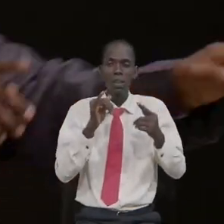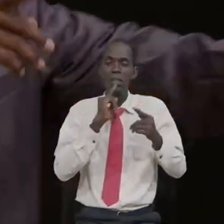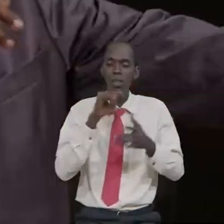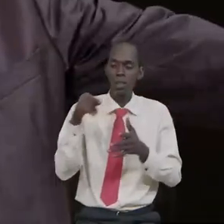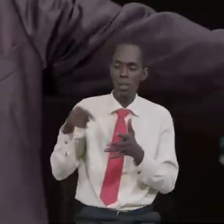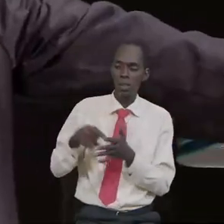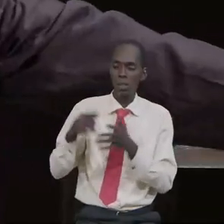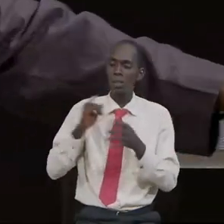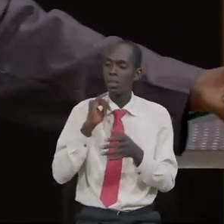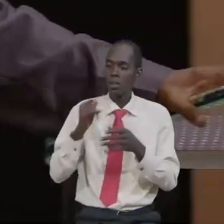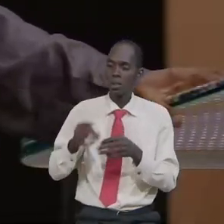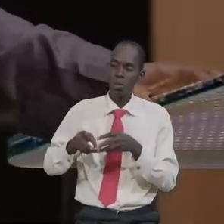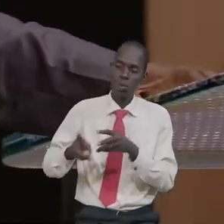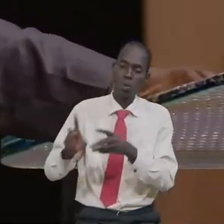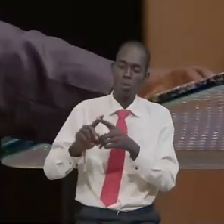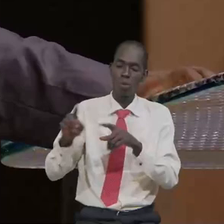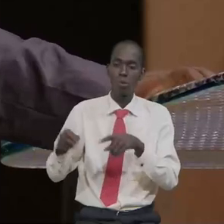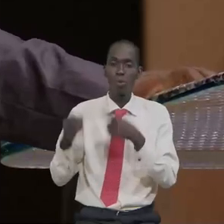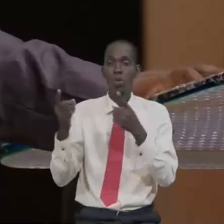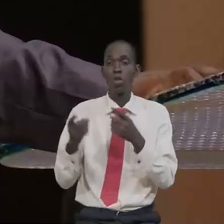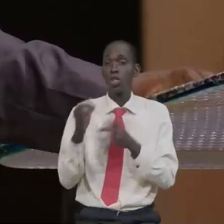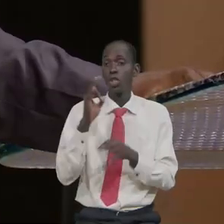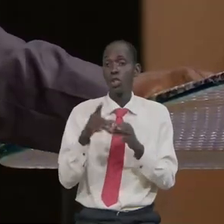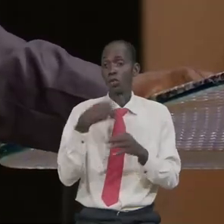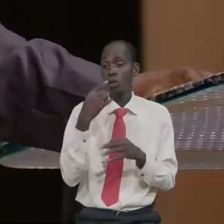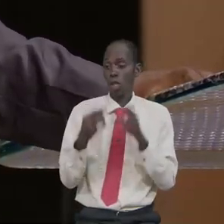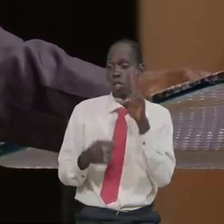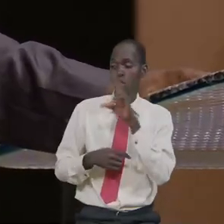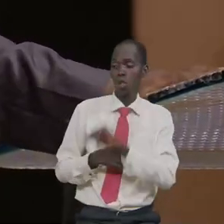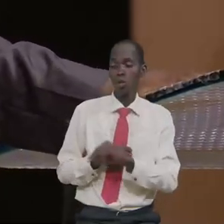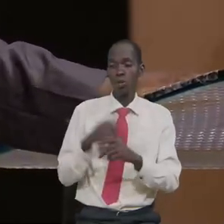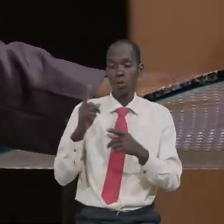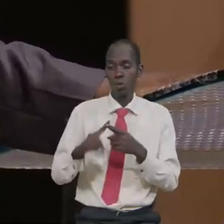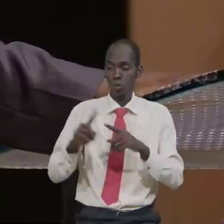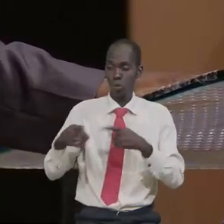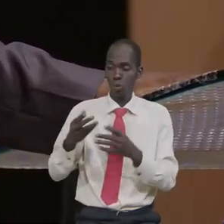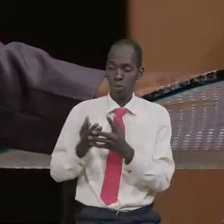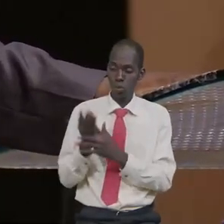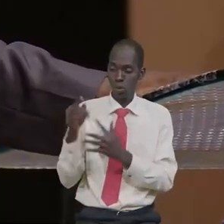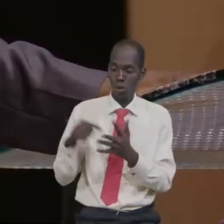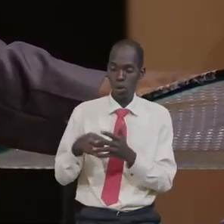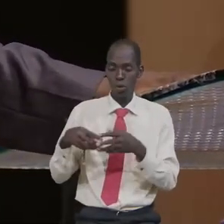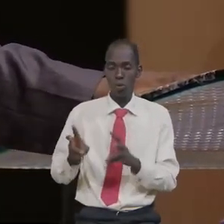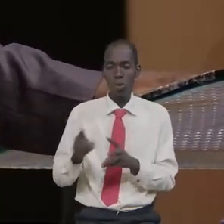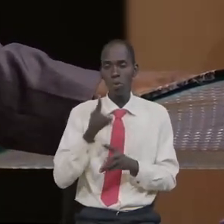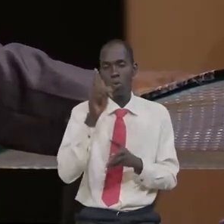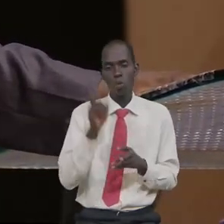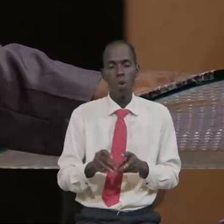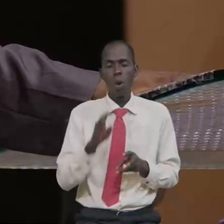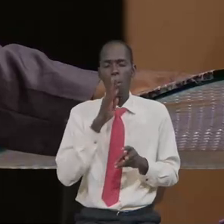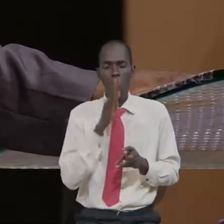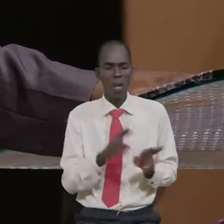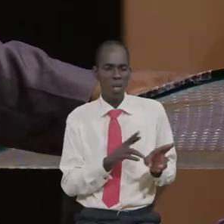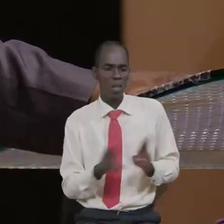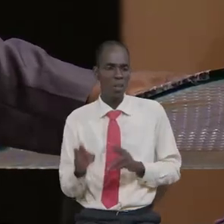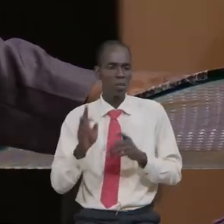voici là où tu vas passer. Si tu dis non au persécuteur, tu dois être en mesure de livrer ton